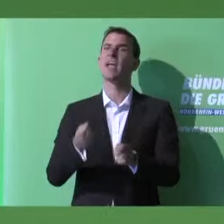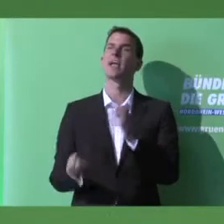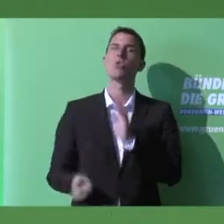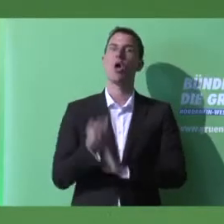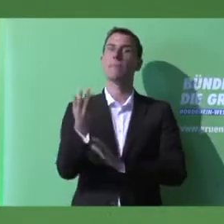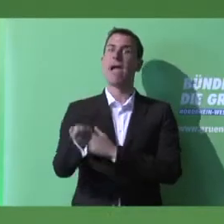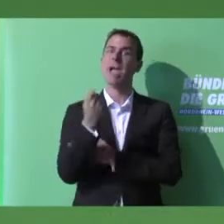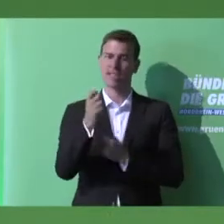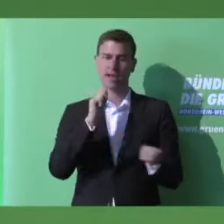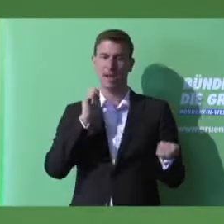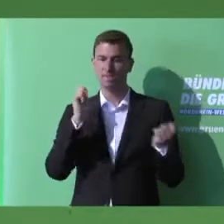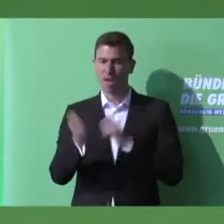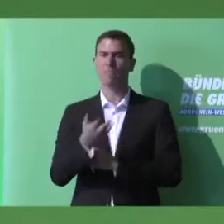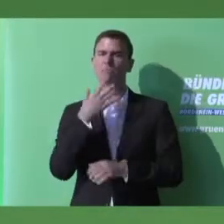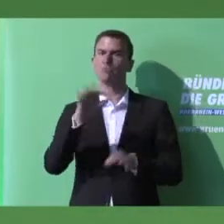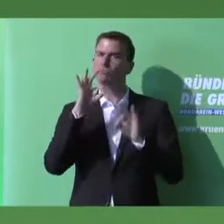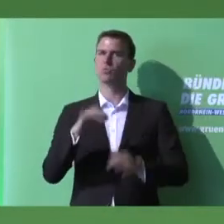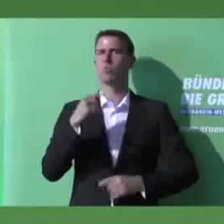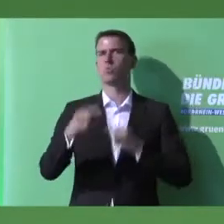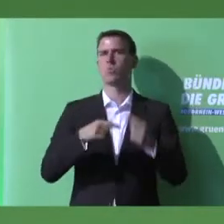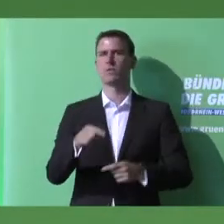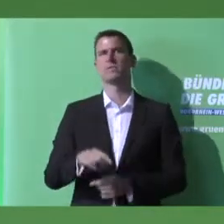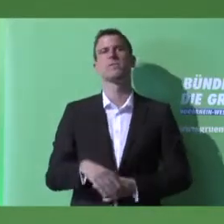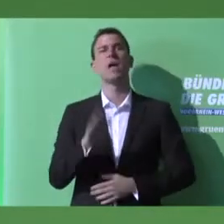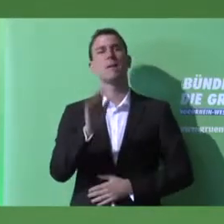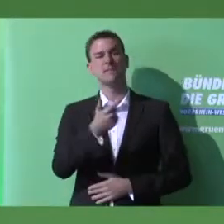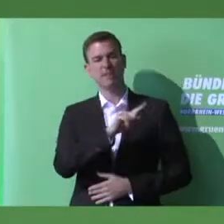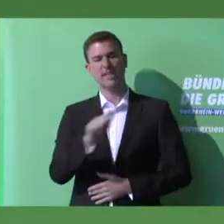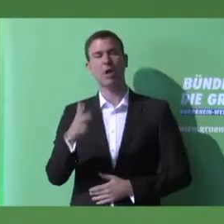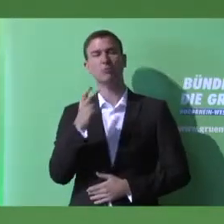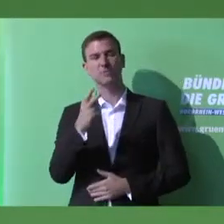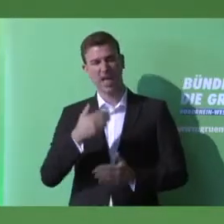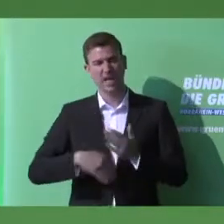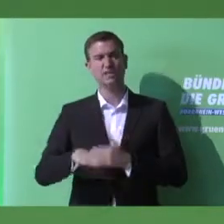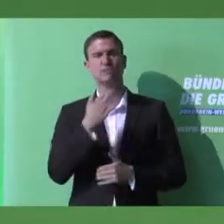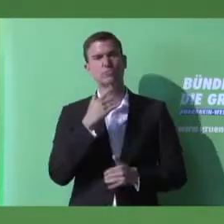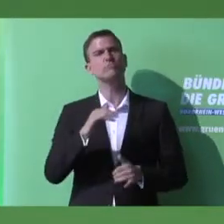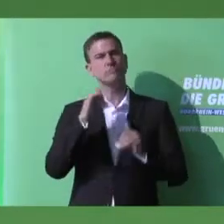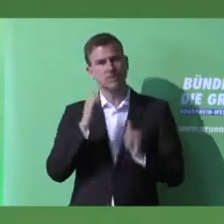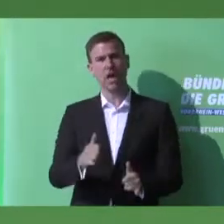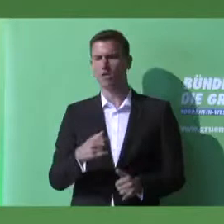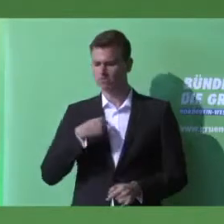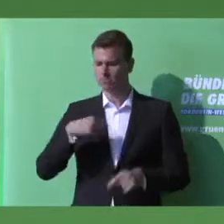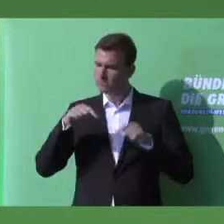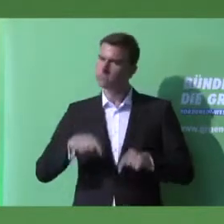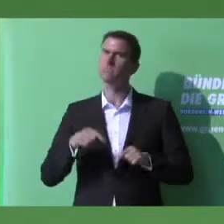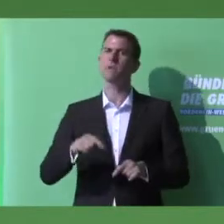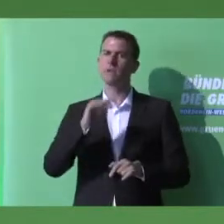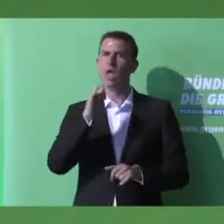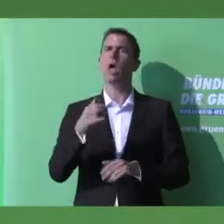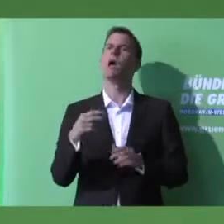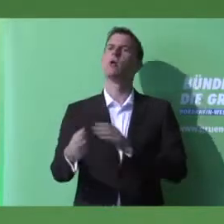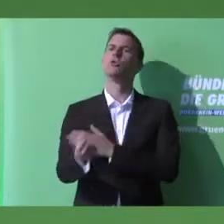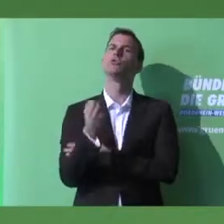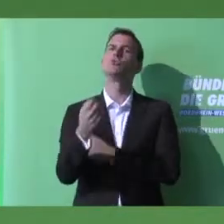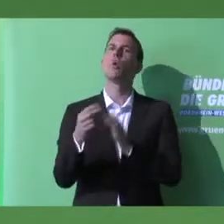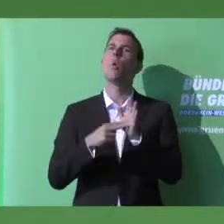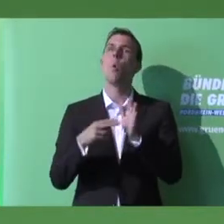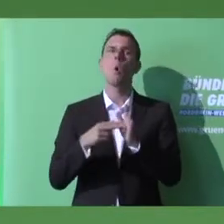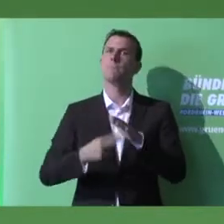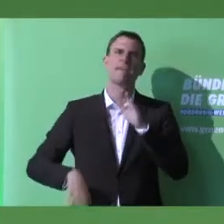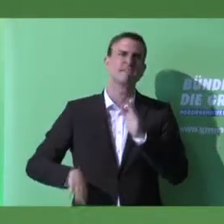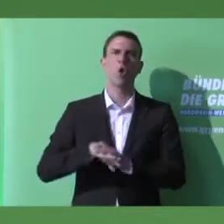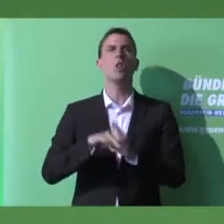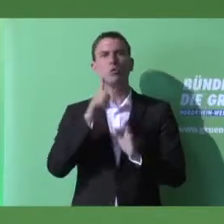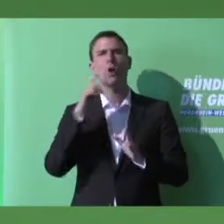gut verdoppeln. Und wir wollen um 2030 endlich sagen können, bei uns wird der Strom komplett